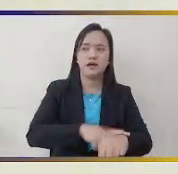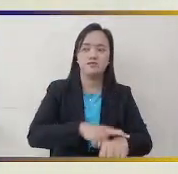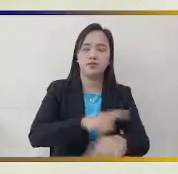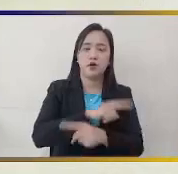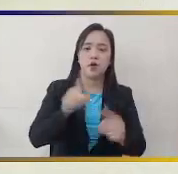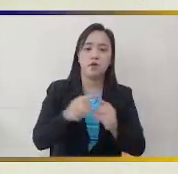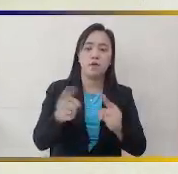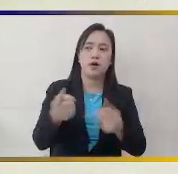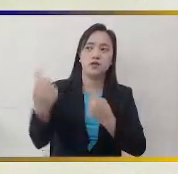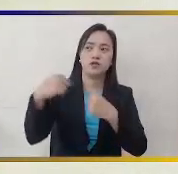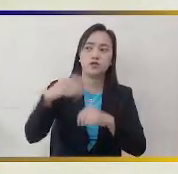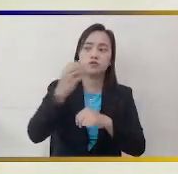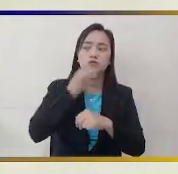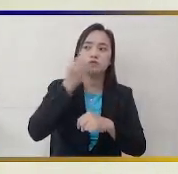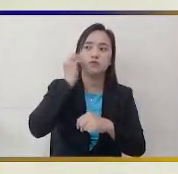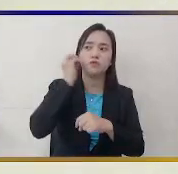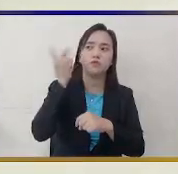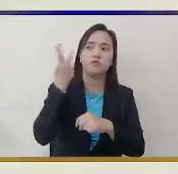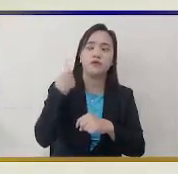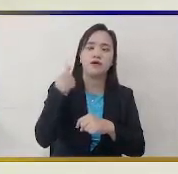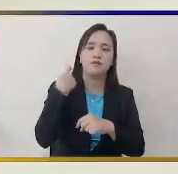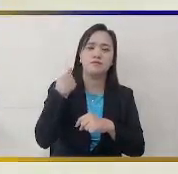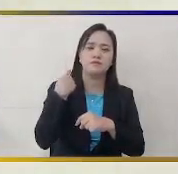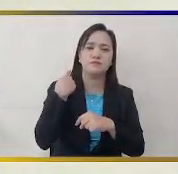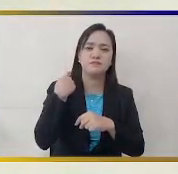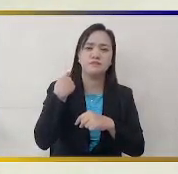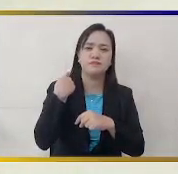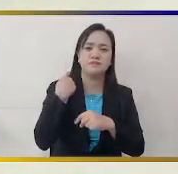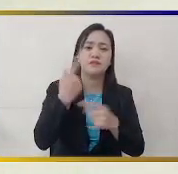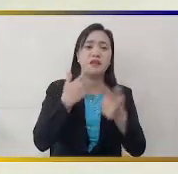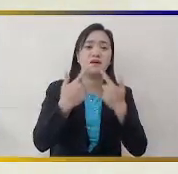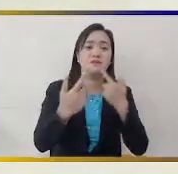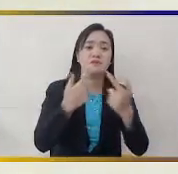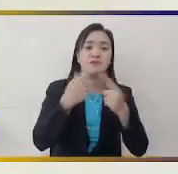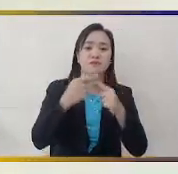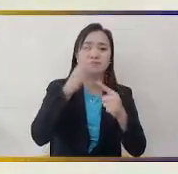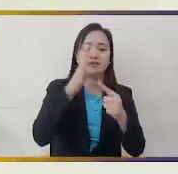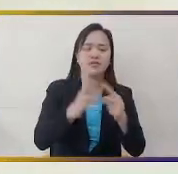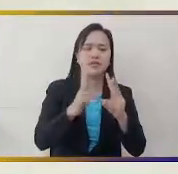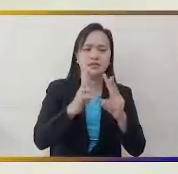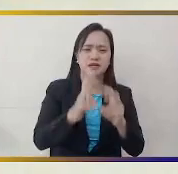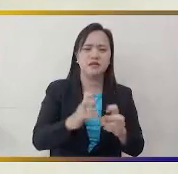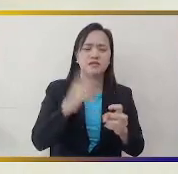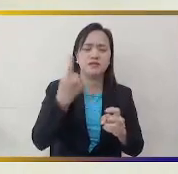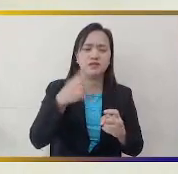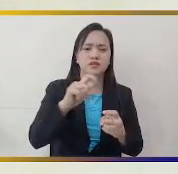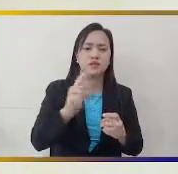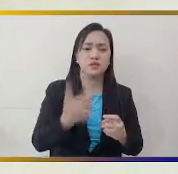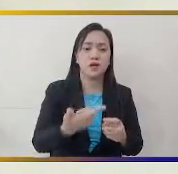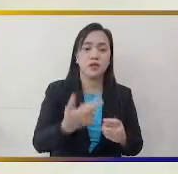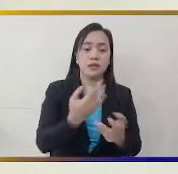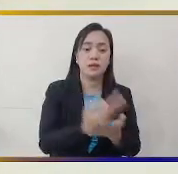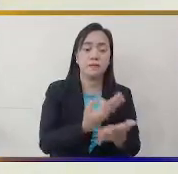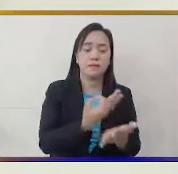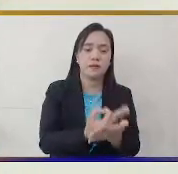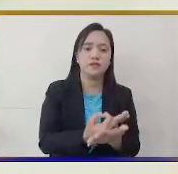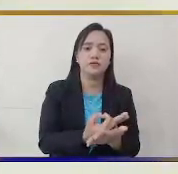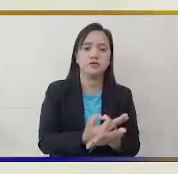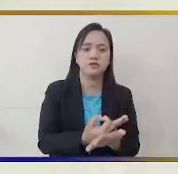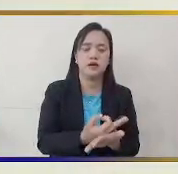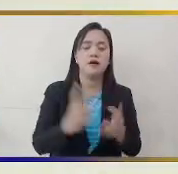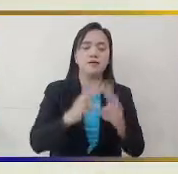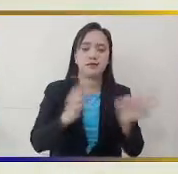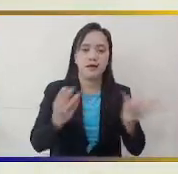ng bahay natatawa si Natatawa ako sa sarili ko sa panginoon kahit Php20 lang salamat at talagang pinagpala ako